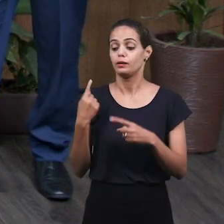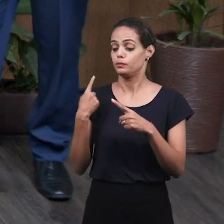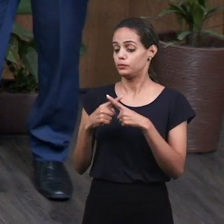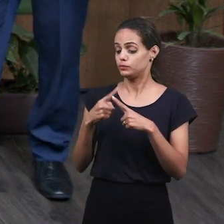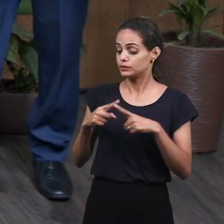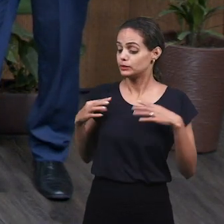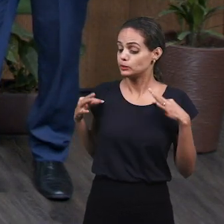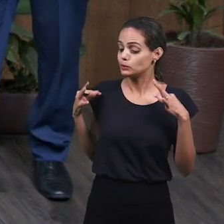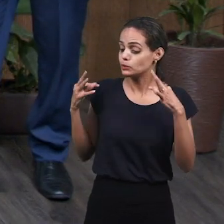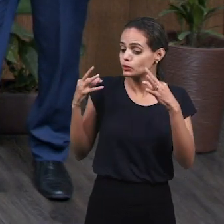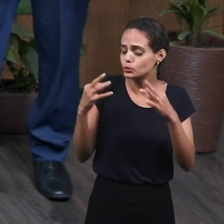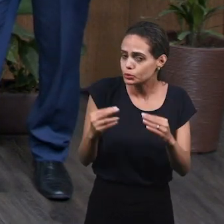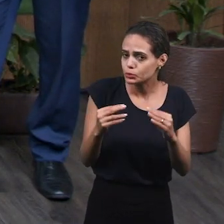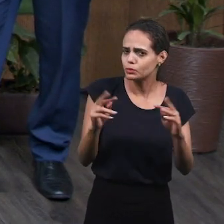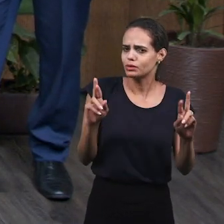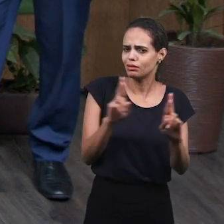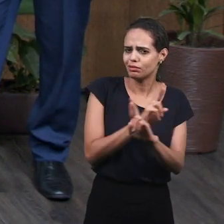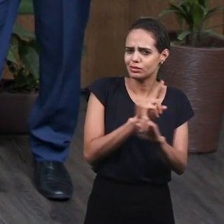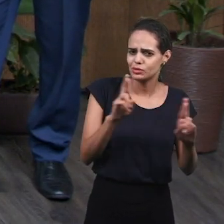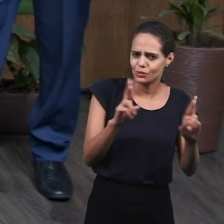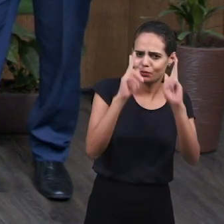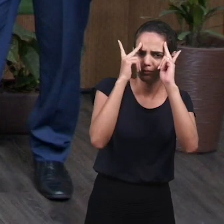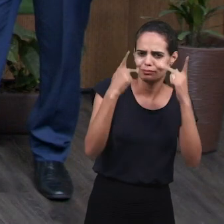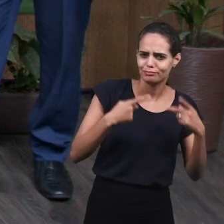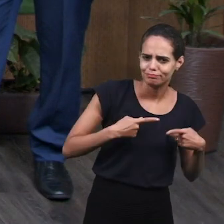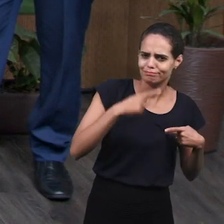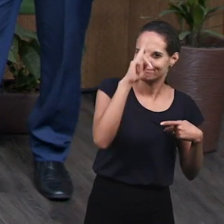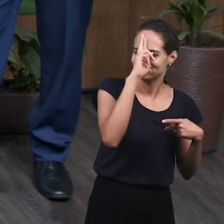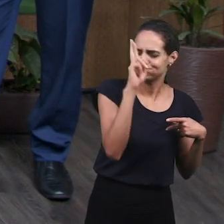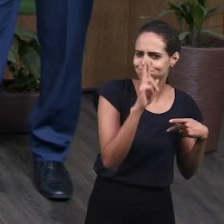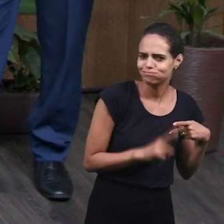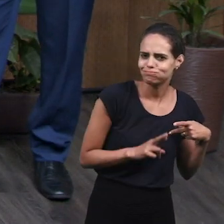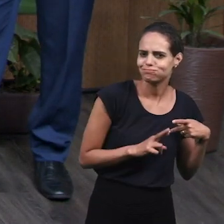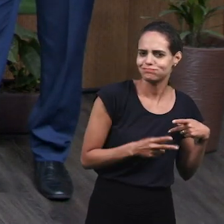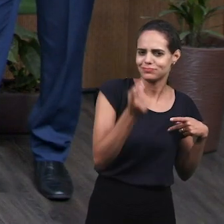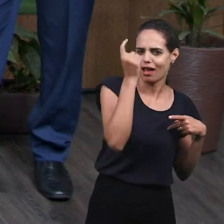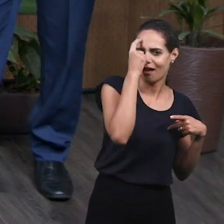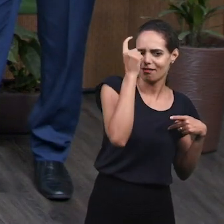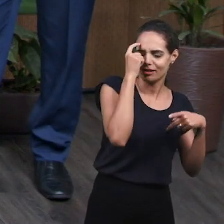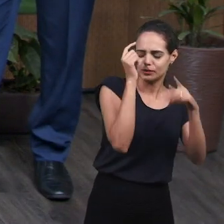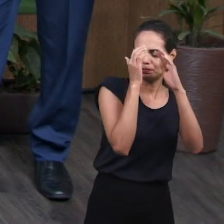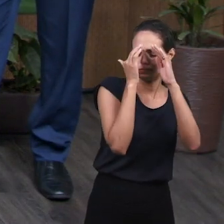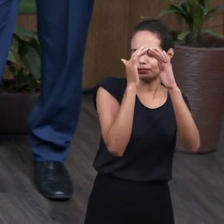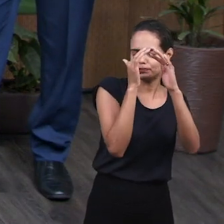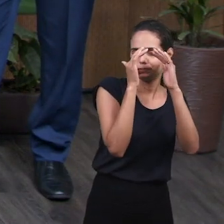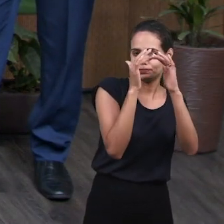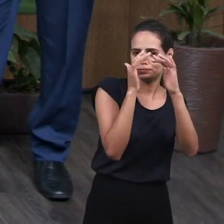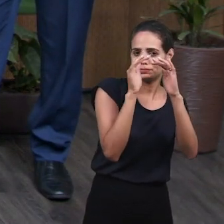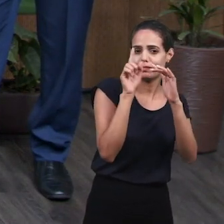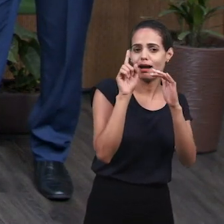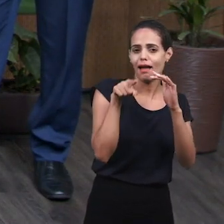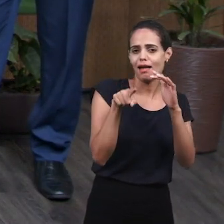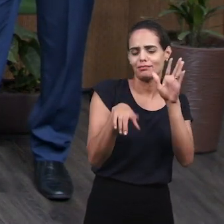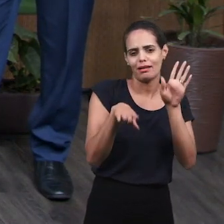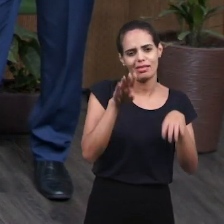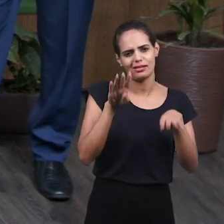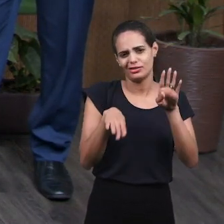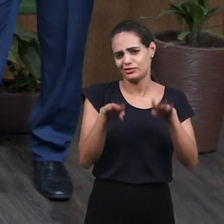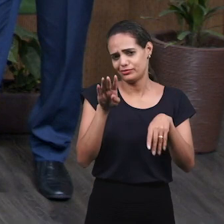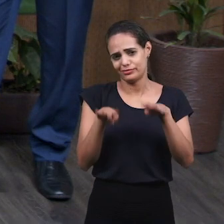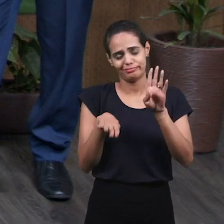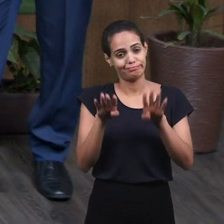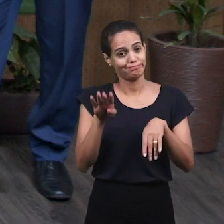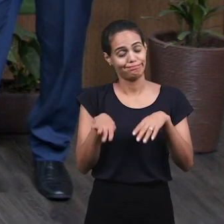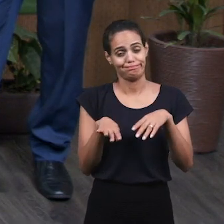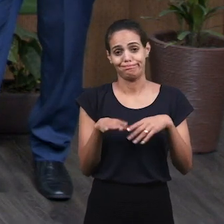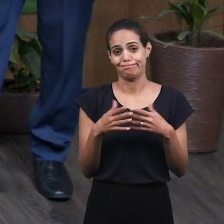la raison de l'homme, à son intellect, sont relatives, c'est-à-dire,